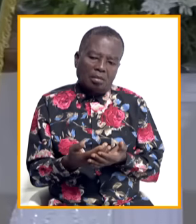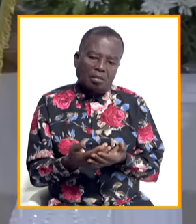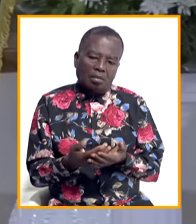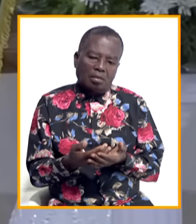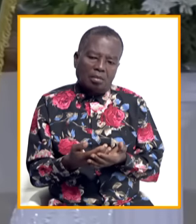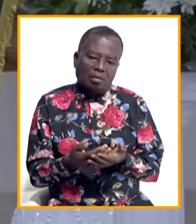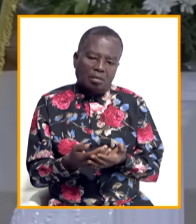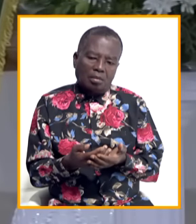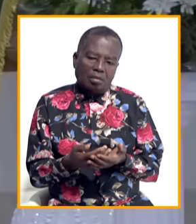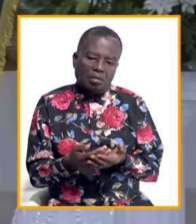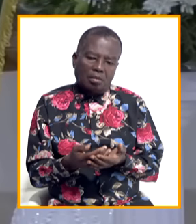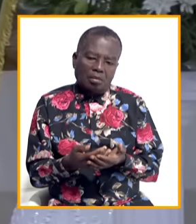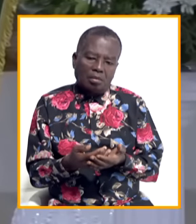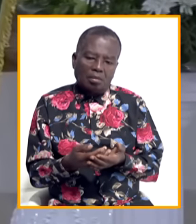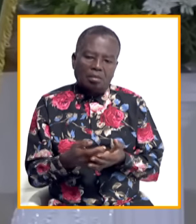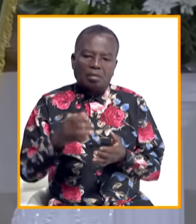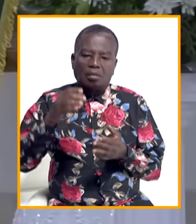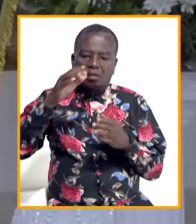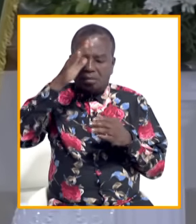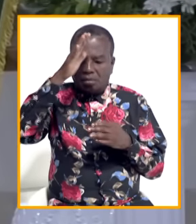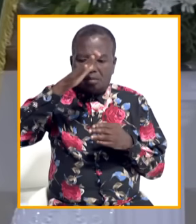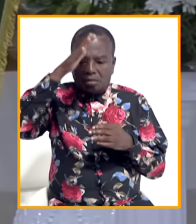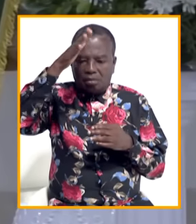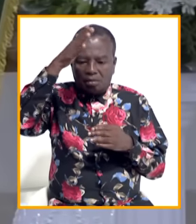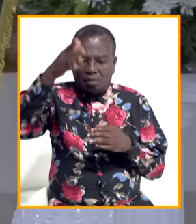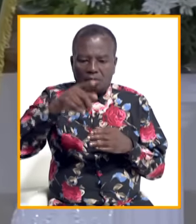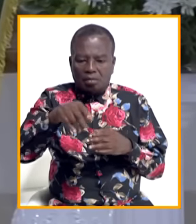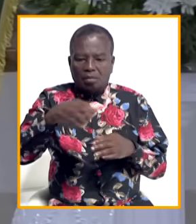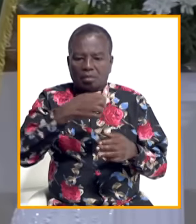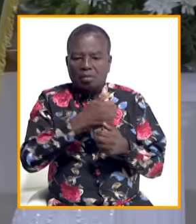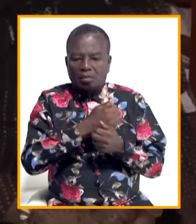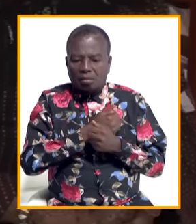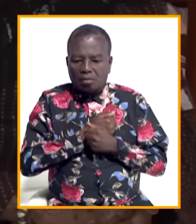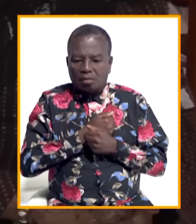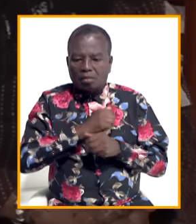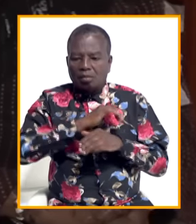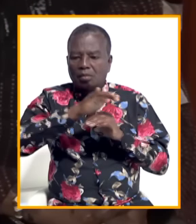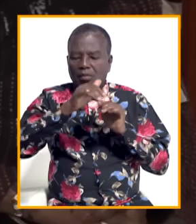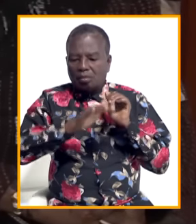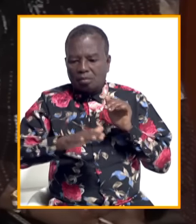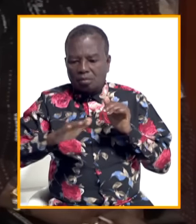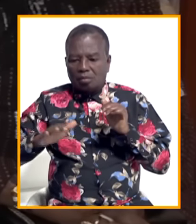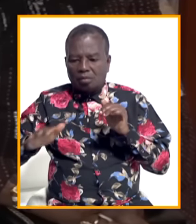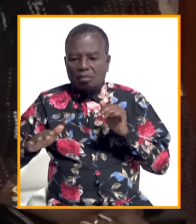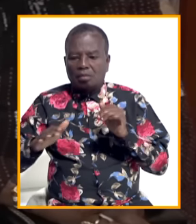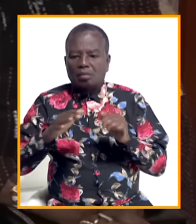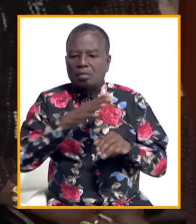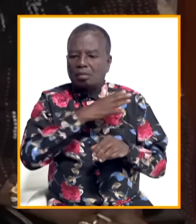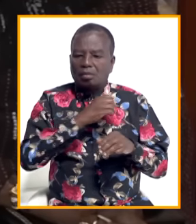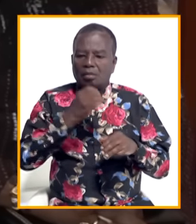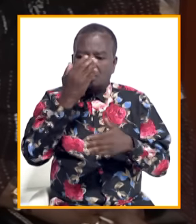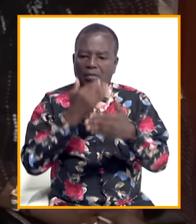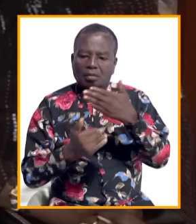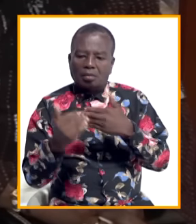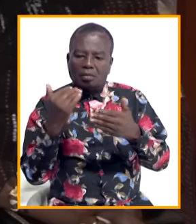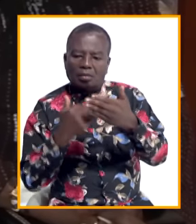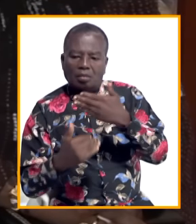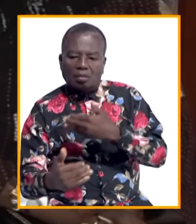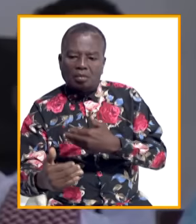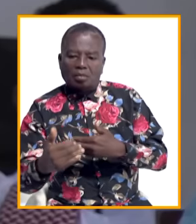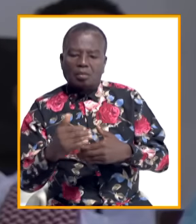amusait. Papy, tu aimais profondément tes enfants et tes petits-enfants. Tes actes,